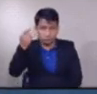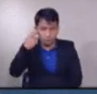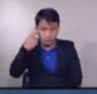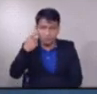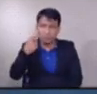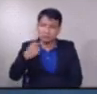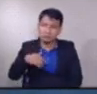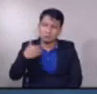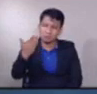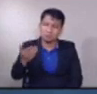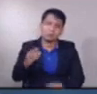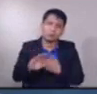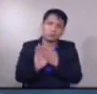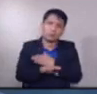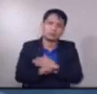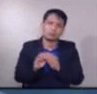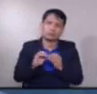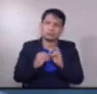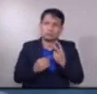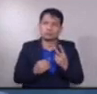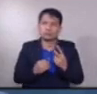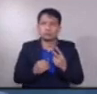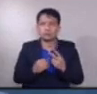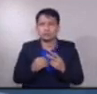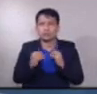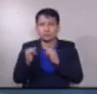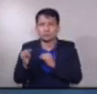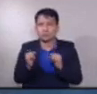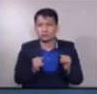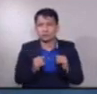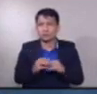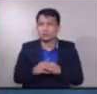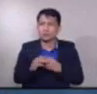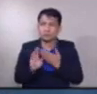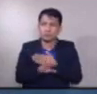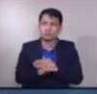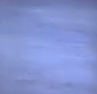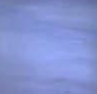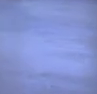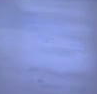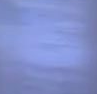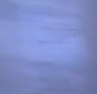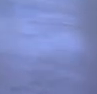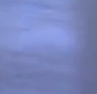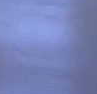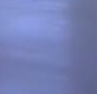Gigayuma. Sa aming pagbabalik, round 2 ng kanyang job interview, dyan lamang po kayo.